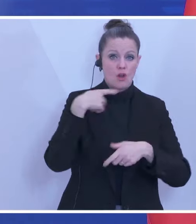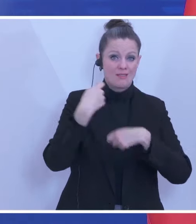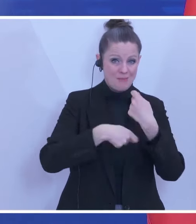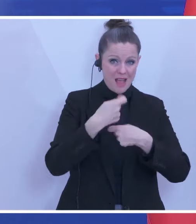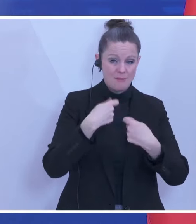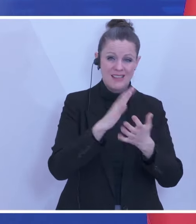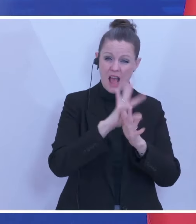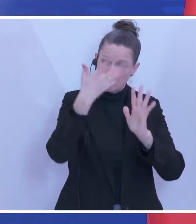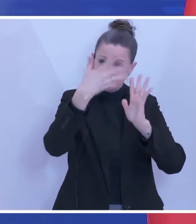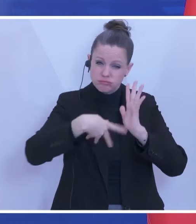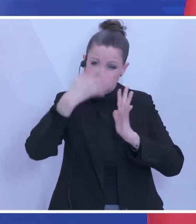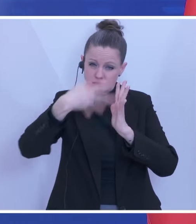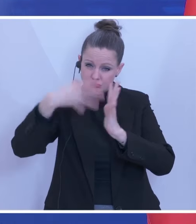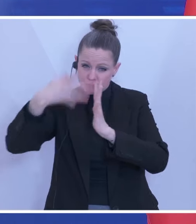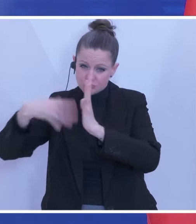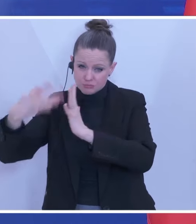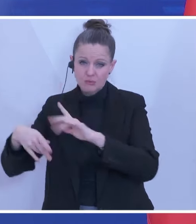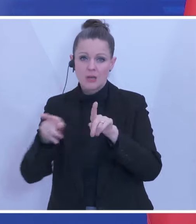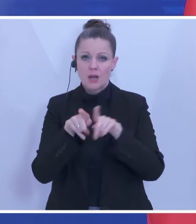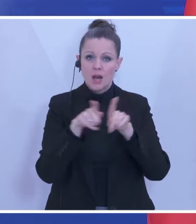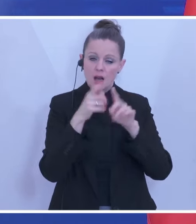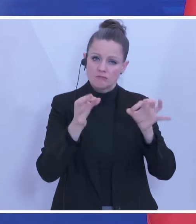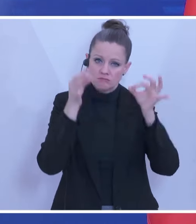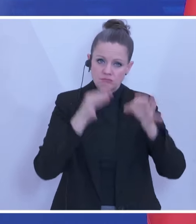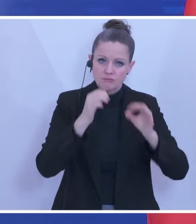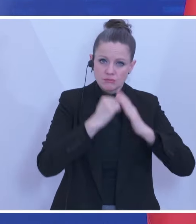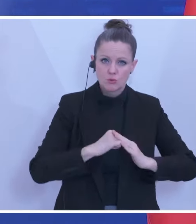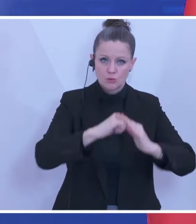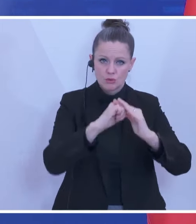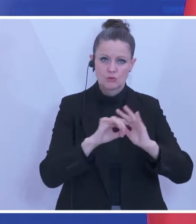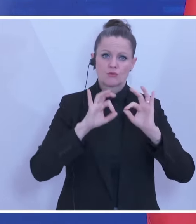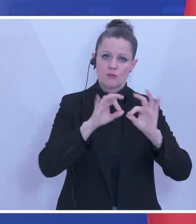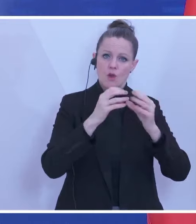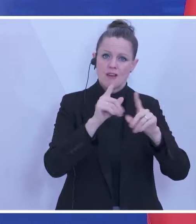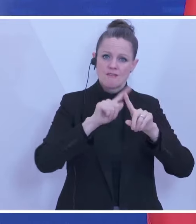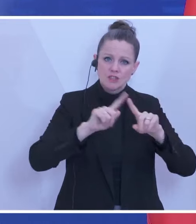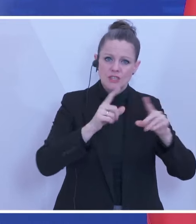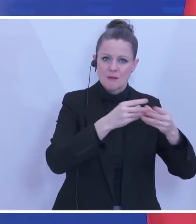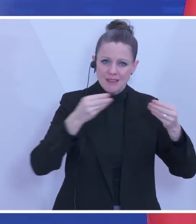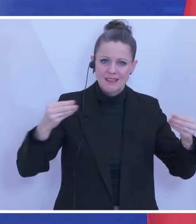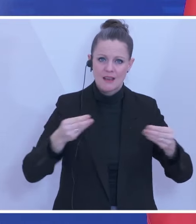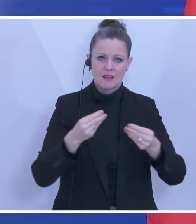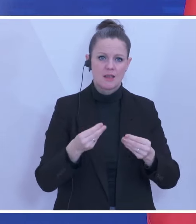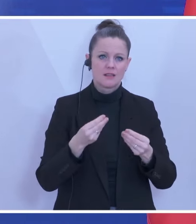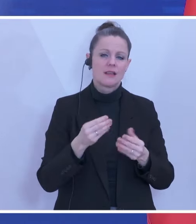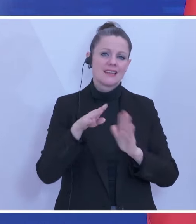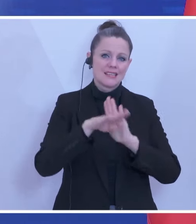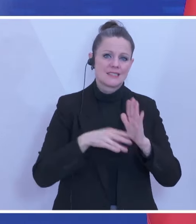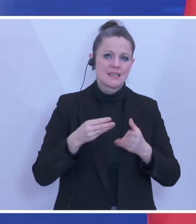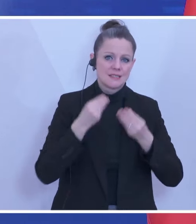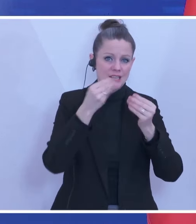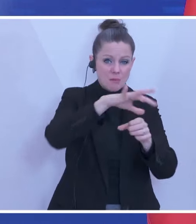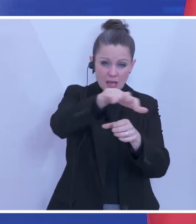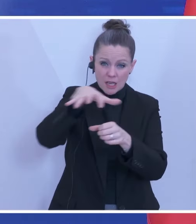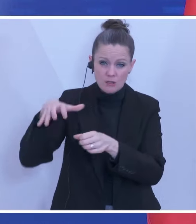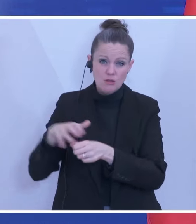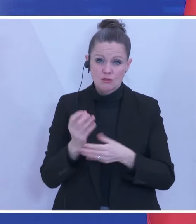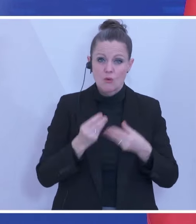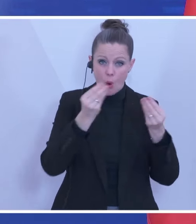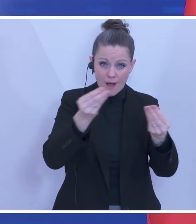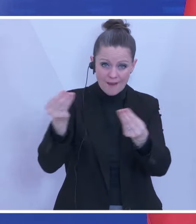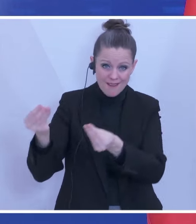alles zu screenen und die entsprechenden Unterstützungen auch den Materiengesetzgebern zu geben und den Ressorts, damit diese